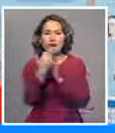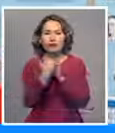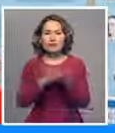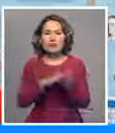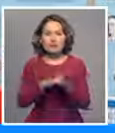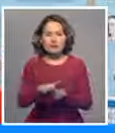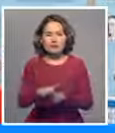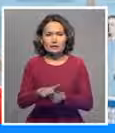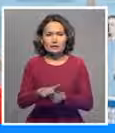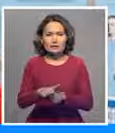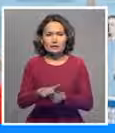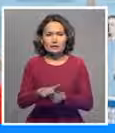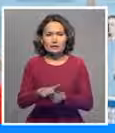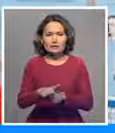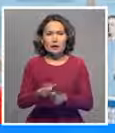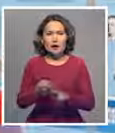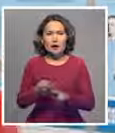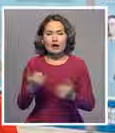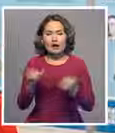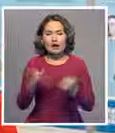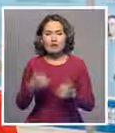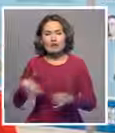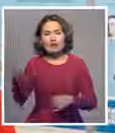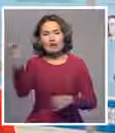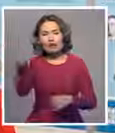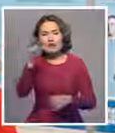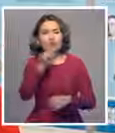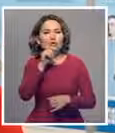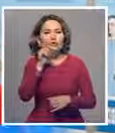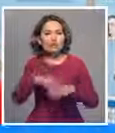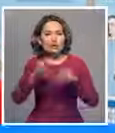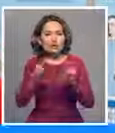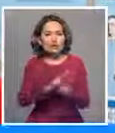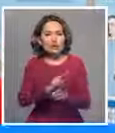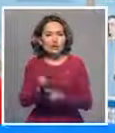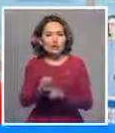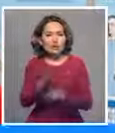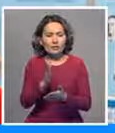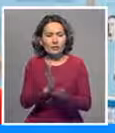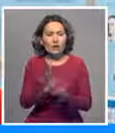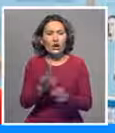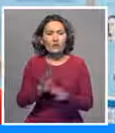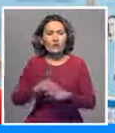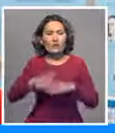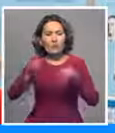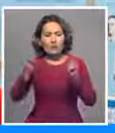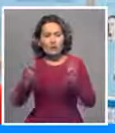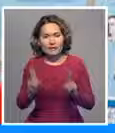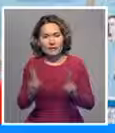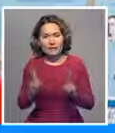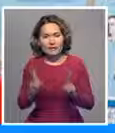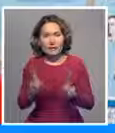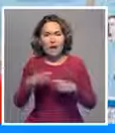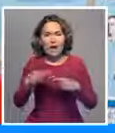олар өзінің жеке траекториясын таңдайды білім алу. Қай бағытта жұмыс жасағысы келеді? Мысалы, бір мамандықтың ішінде бізде бірнеше